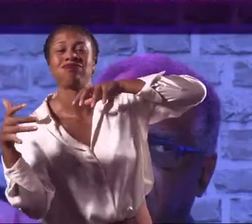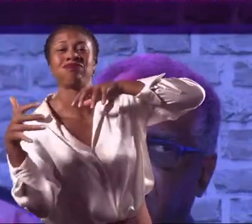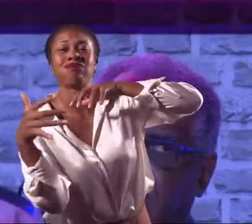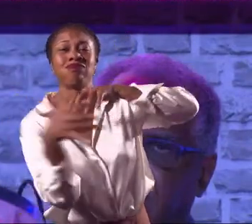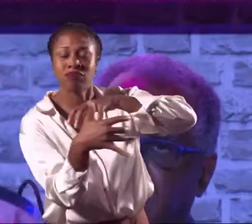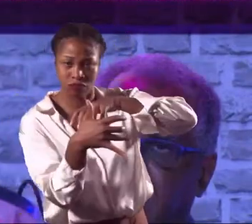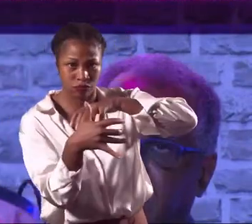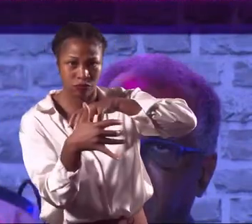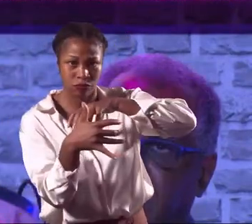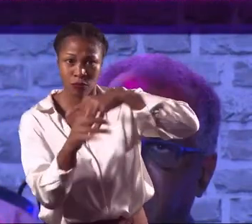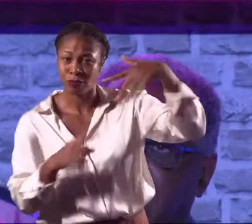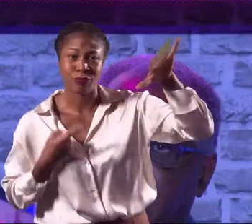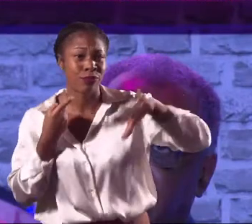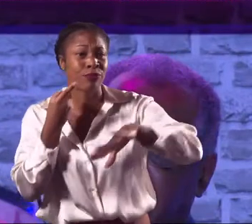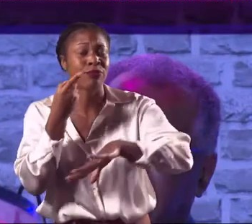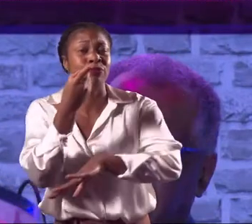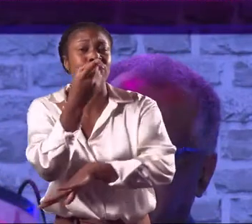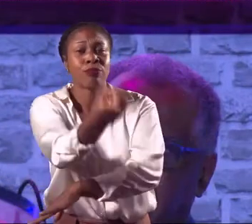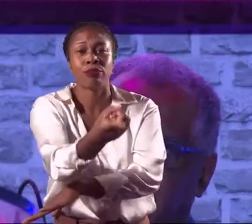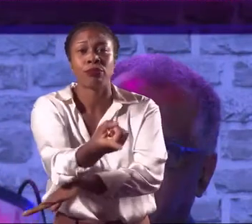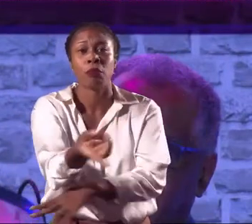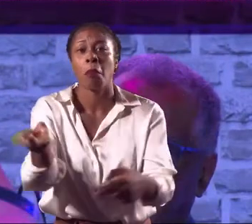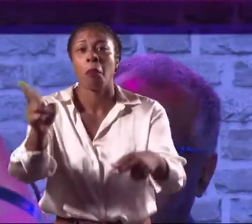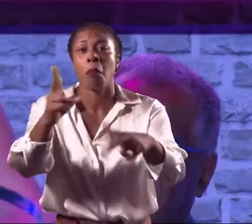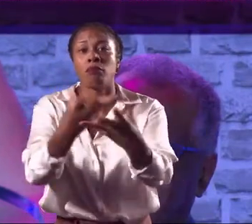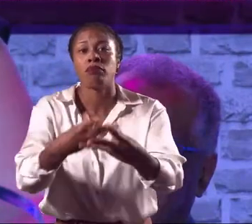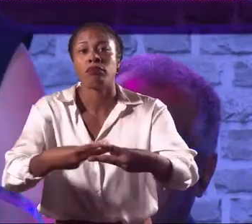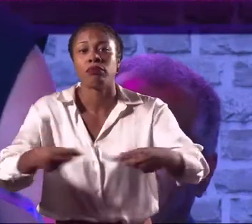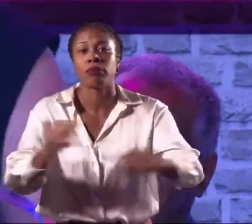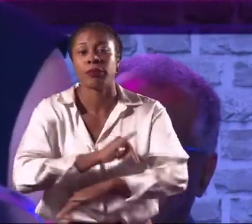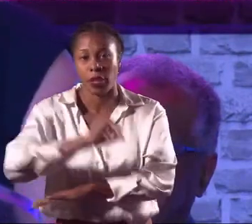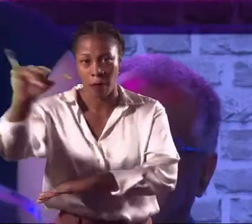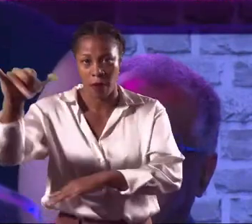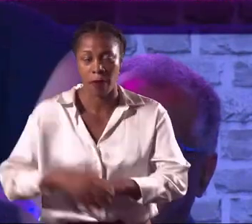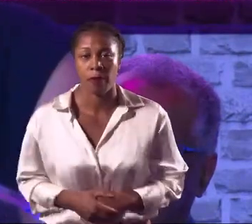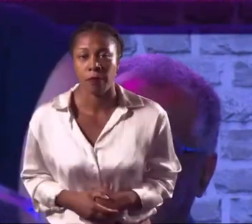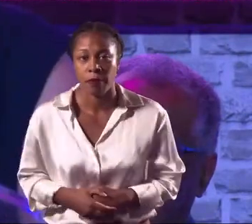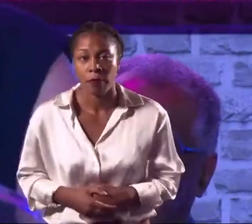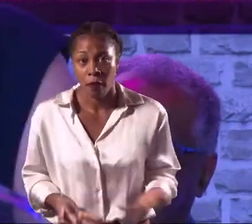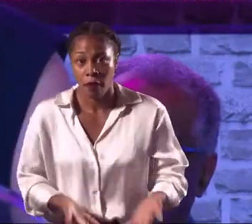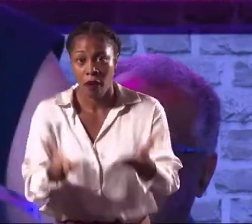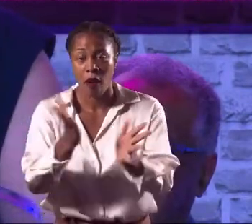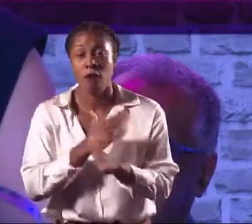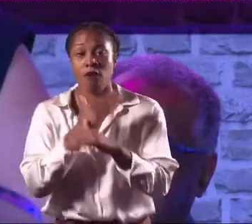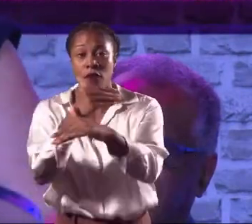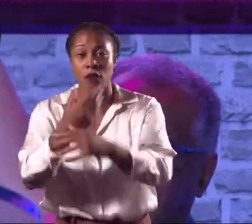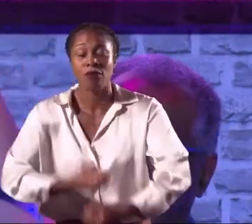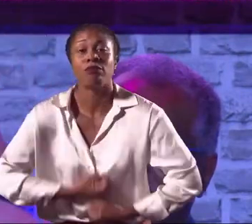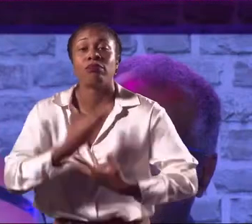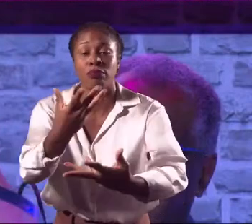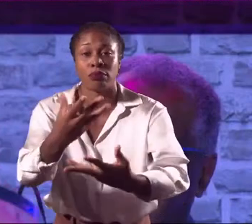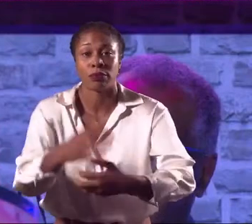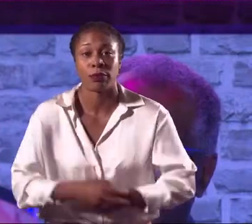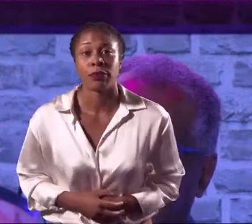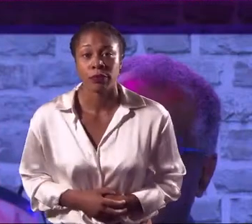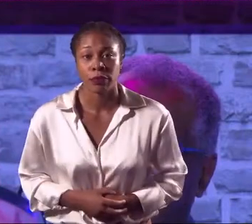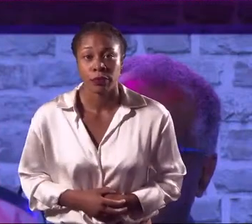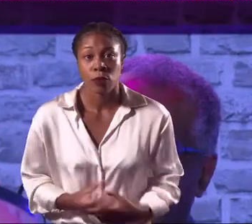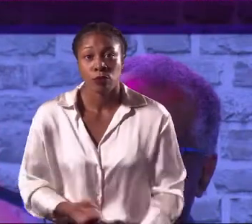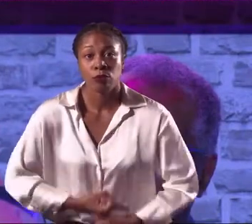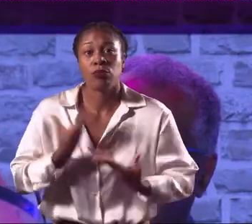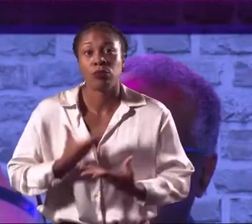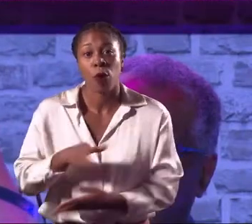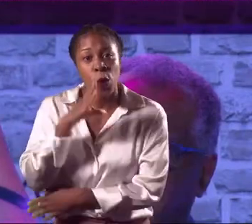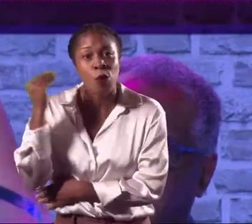n'y aura jamais assez de sel pour brûler notre langue. Va, vole et dis-leur. Dis-leur qu'à force d'aimer